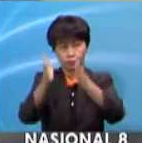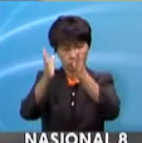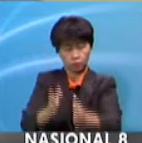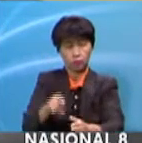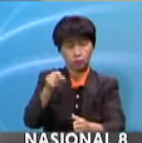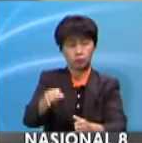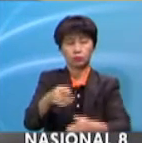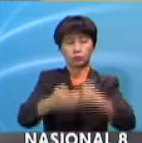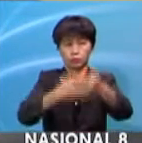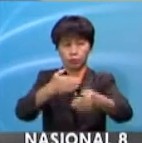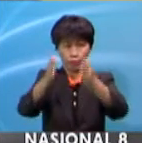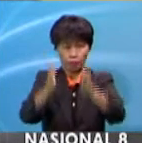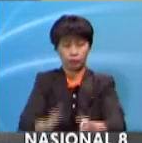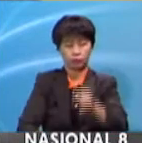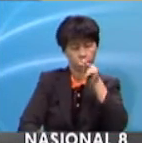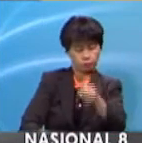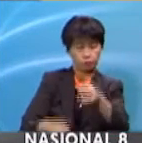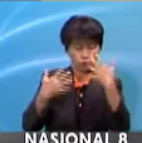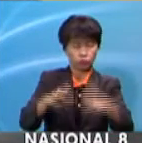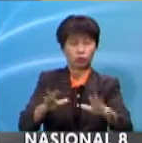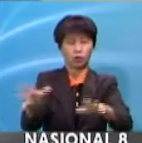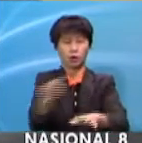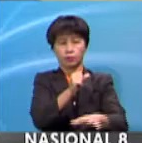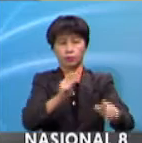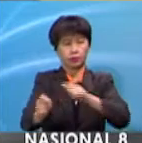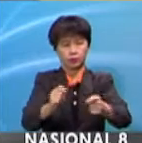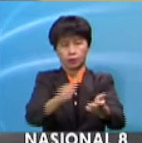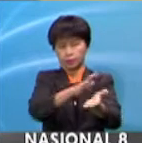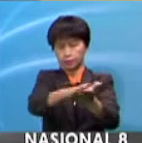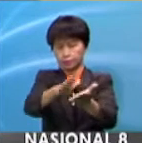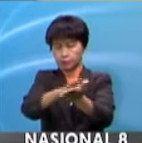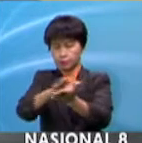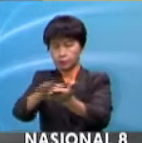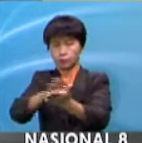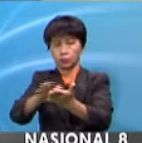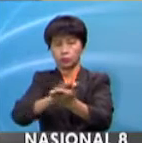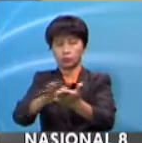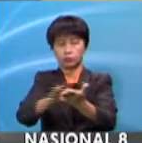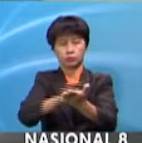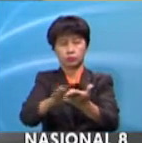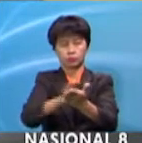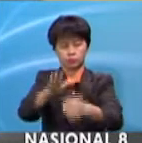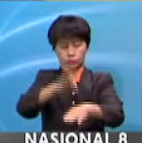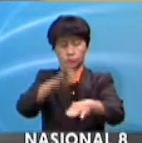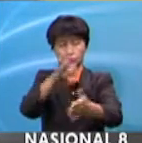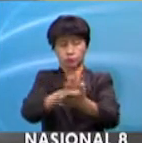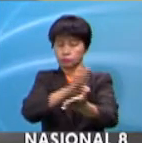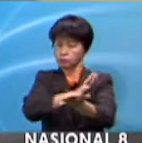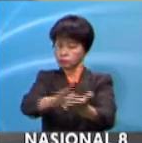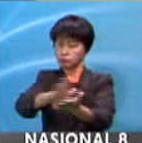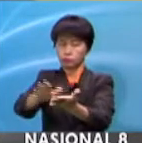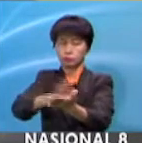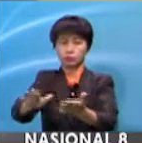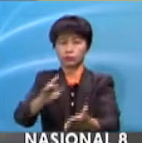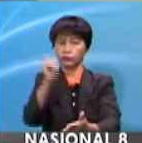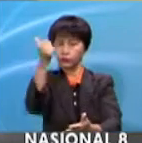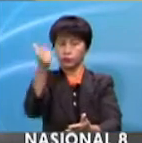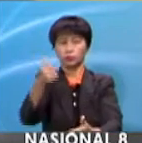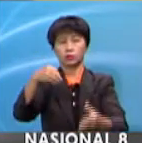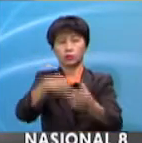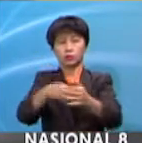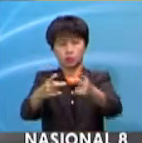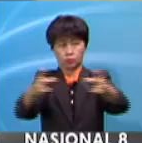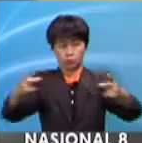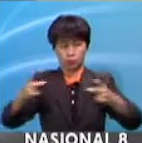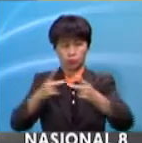pihak pemaju sudah ambil tindakan untuk membasmikan tempat-tempat pembiakan di dalam